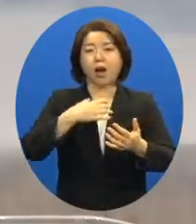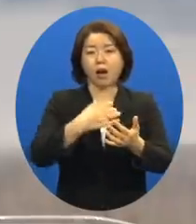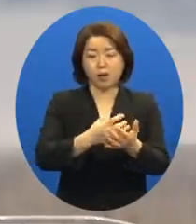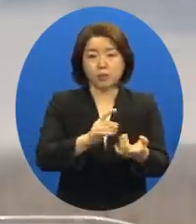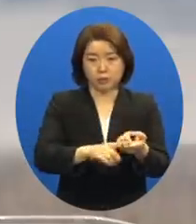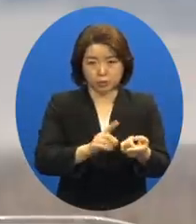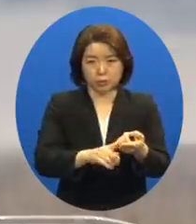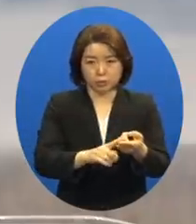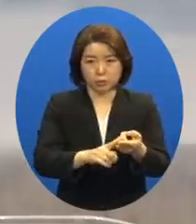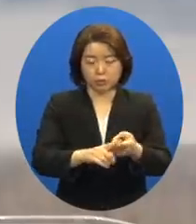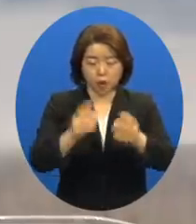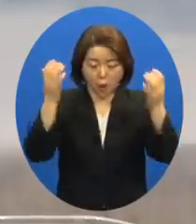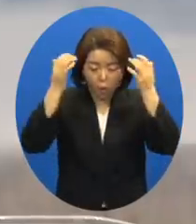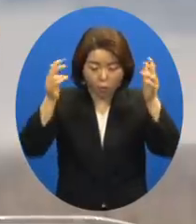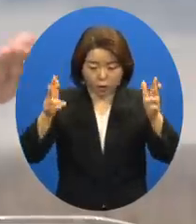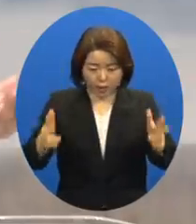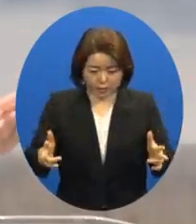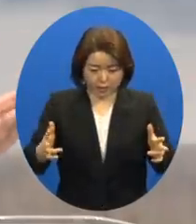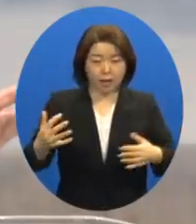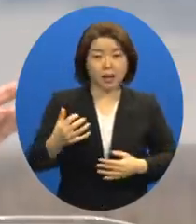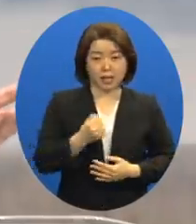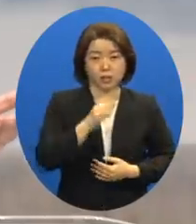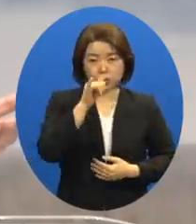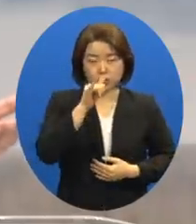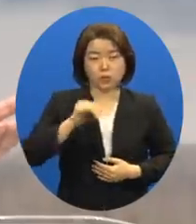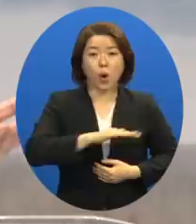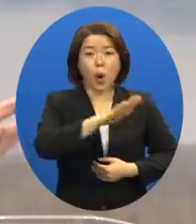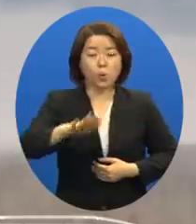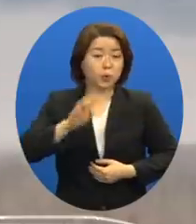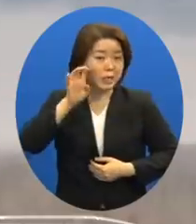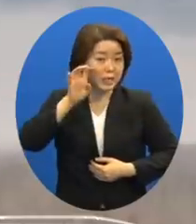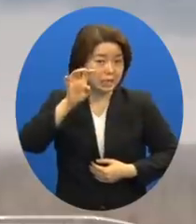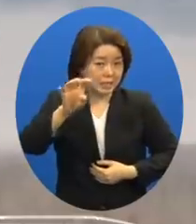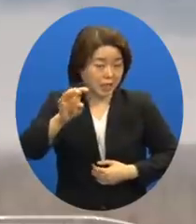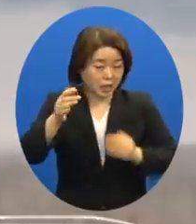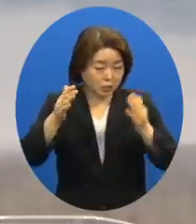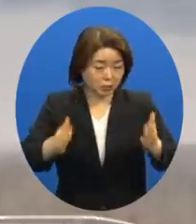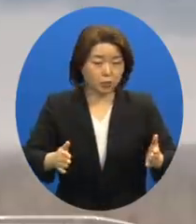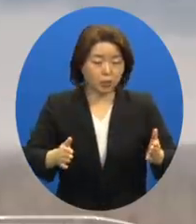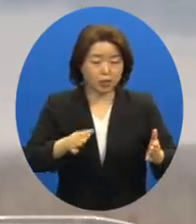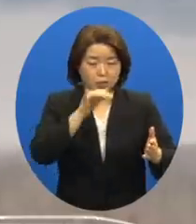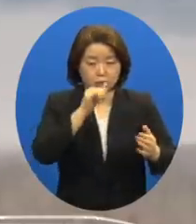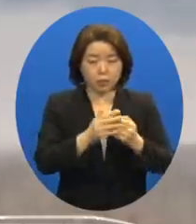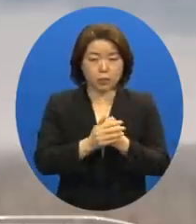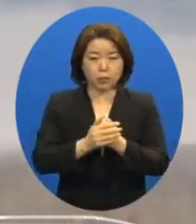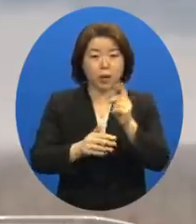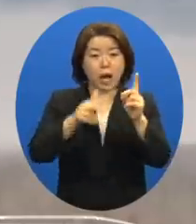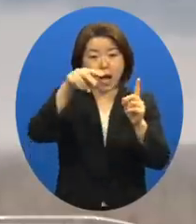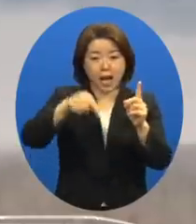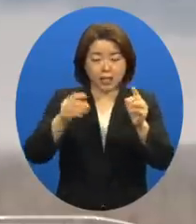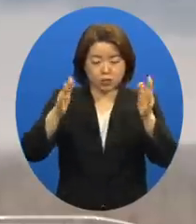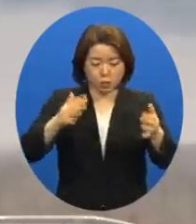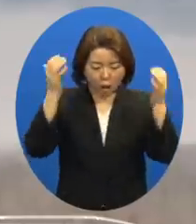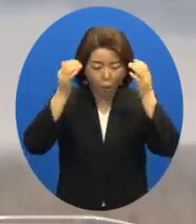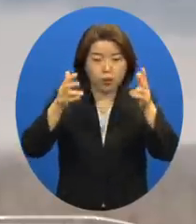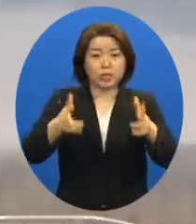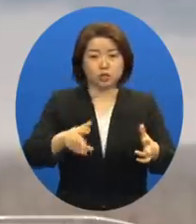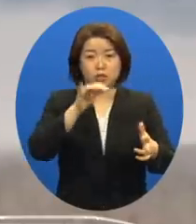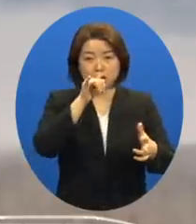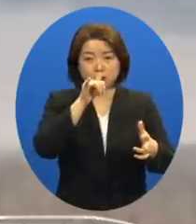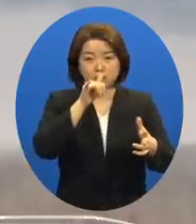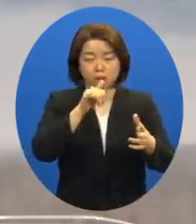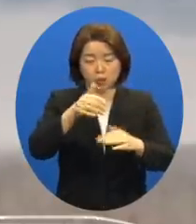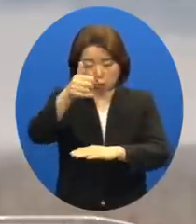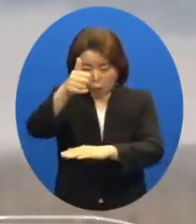그렇게 고난주간을 지납니다. 우리도 40일 동안의 사순절, 한 주간 동안의 고난주간을 보냈습니다. 그리고 그